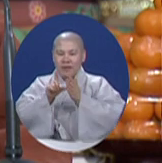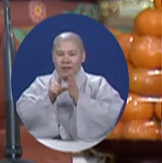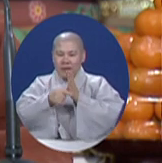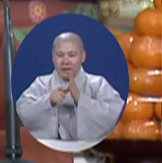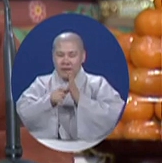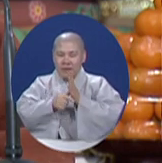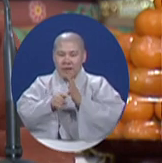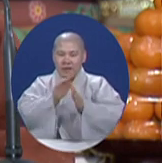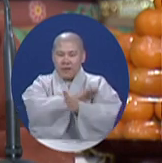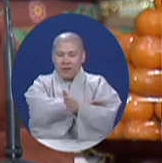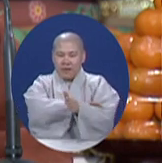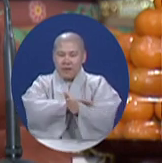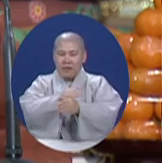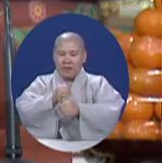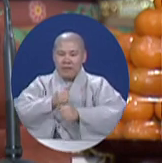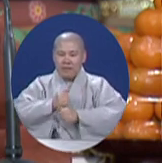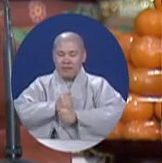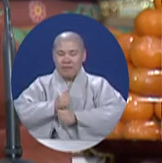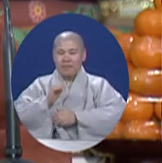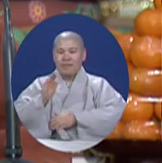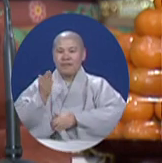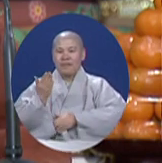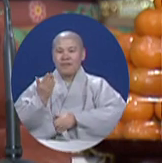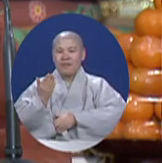시간을 엄격하게 지켜야 됩니다.